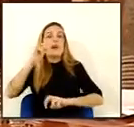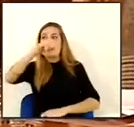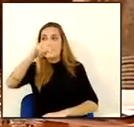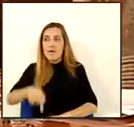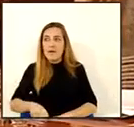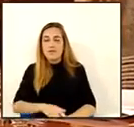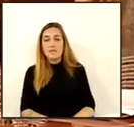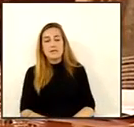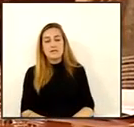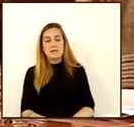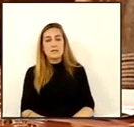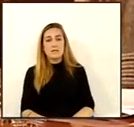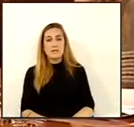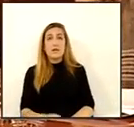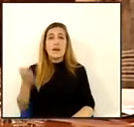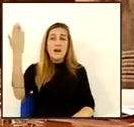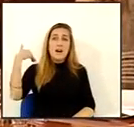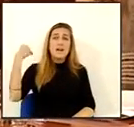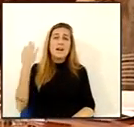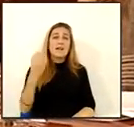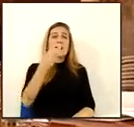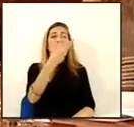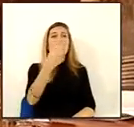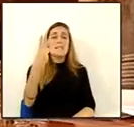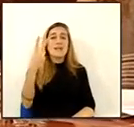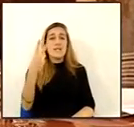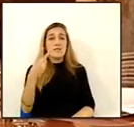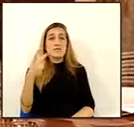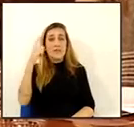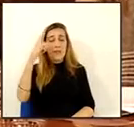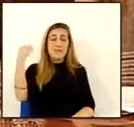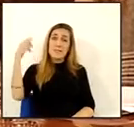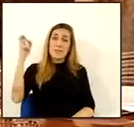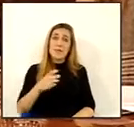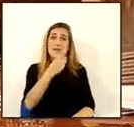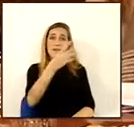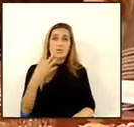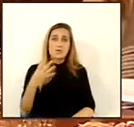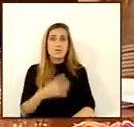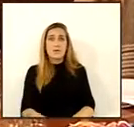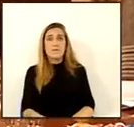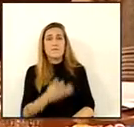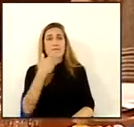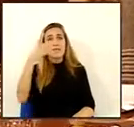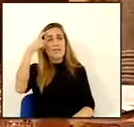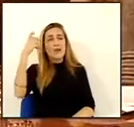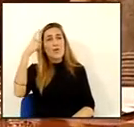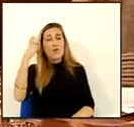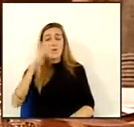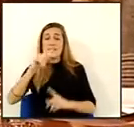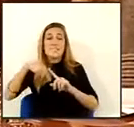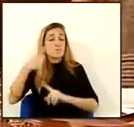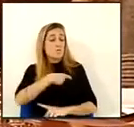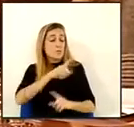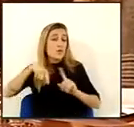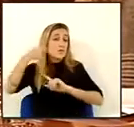Quan es va començar a parlar d'això eren 32 periodistes. L'altre dia que van venir són 14. Si recordo, això va ser posterior a la comissió, per